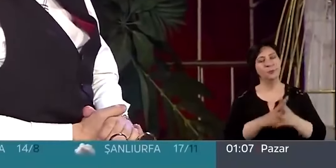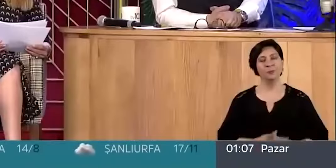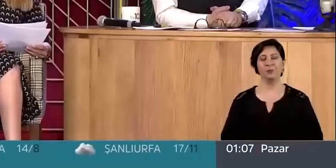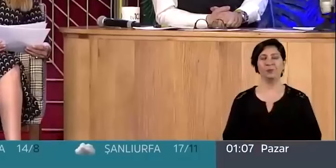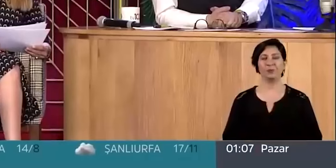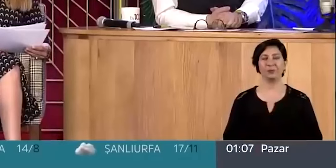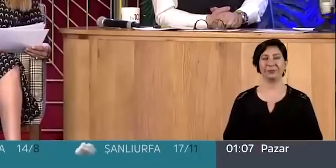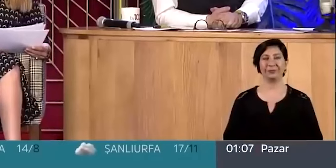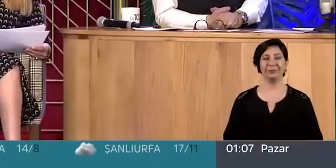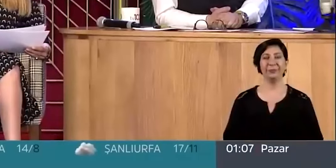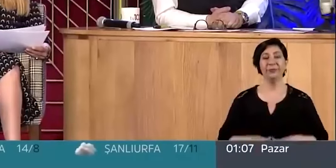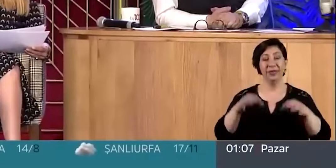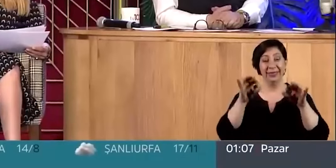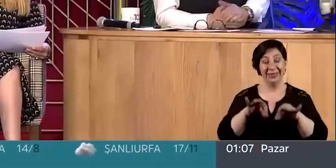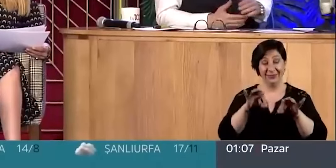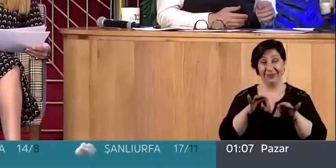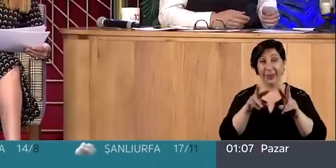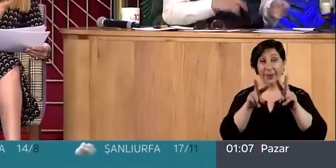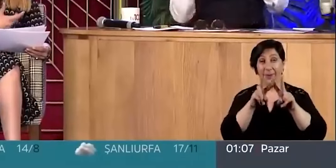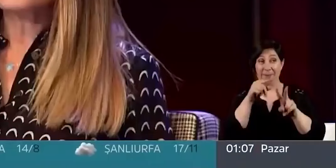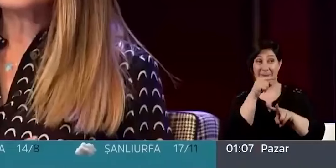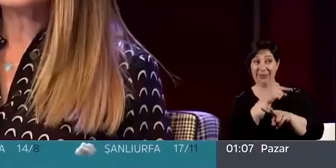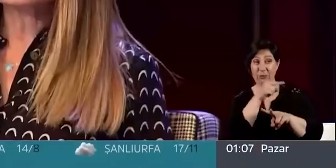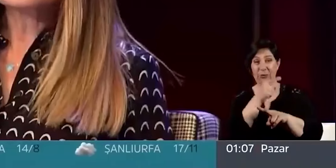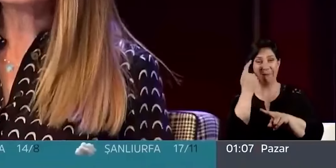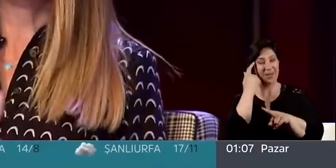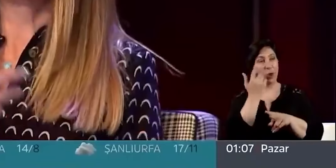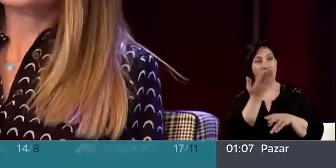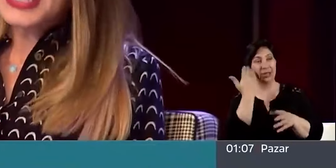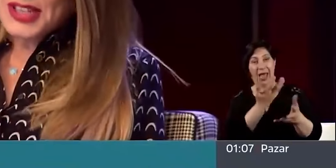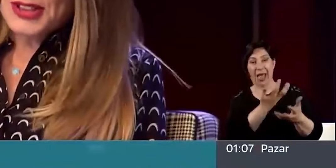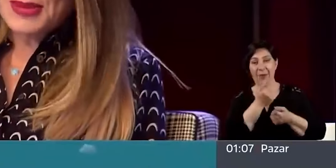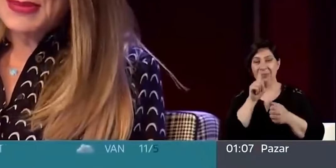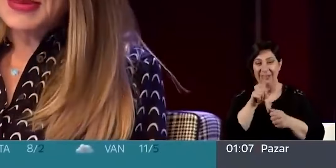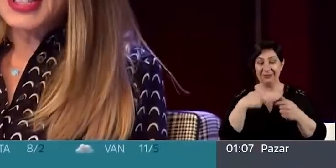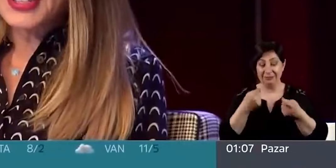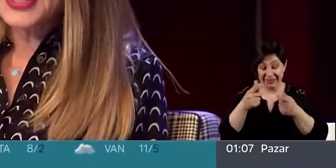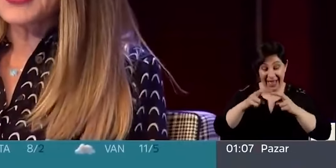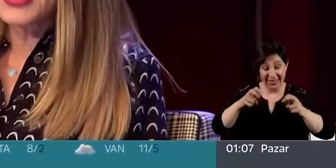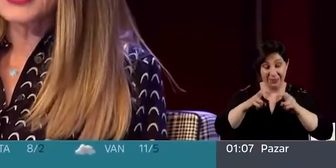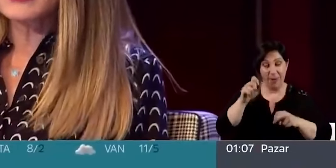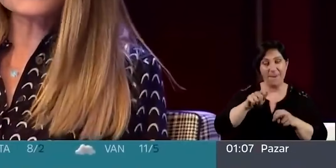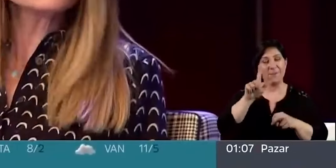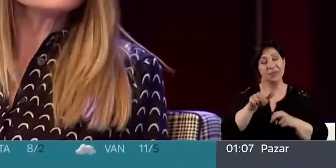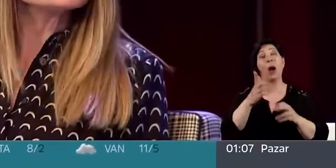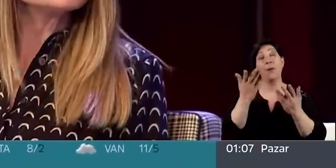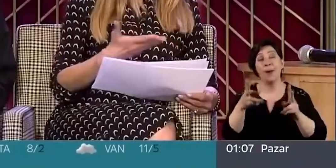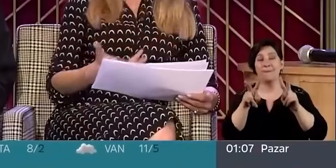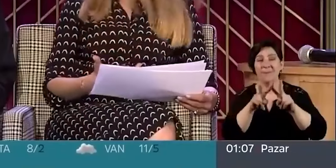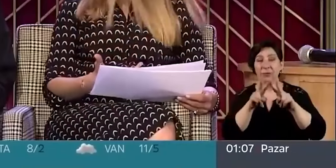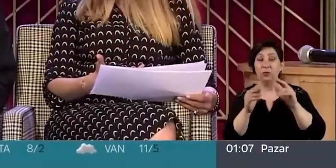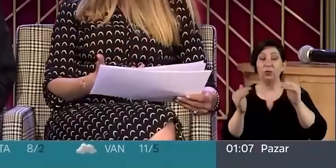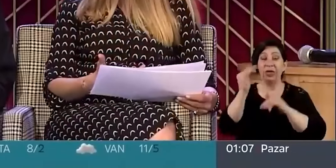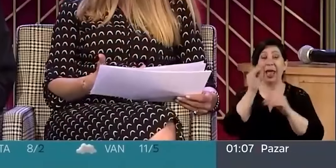efendim. Şimdi aslında Mesut'un bilgilerini önceden almamız gerekiyor. Üzerine çalışabilmemiz için. Şimdi Mesut'un